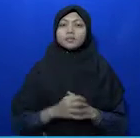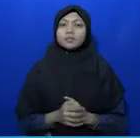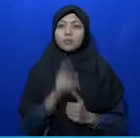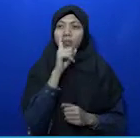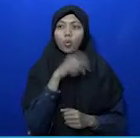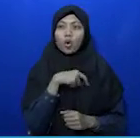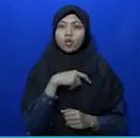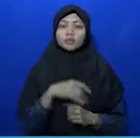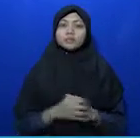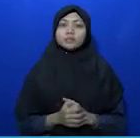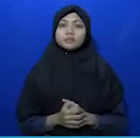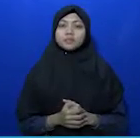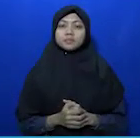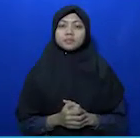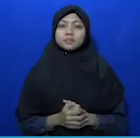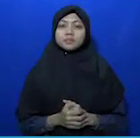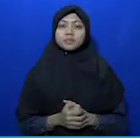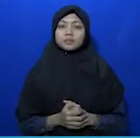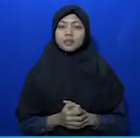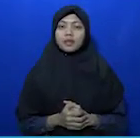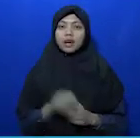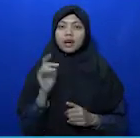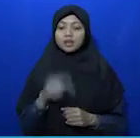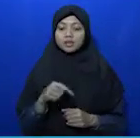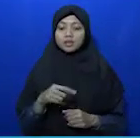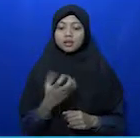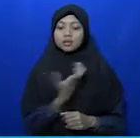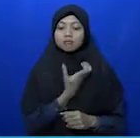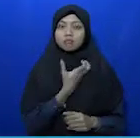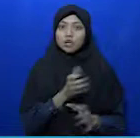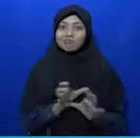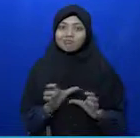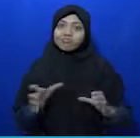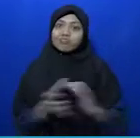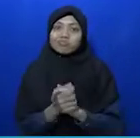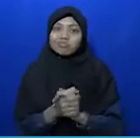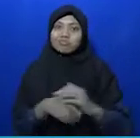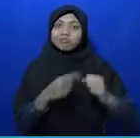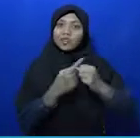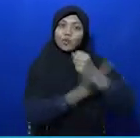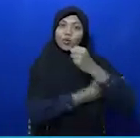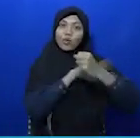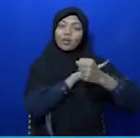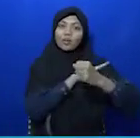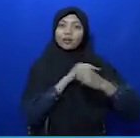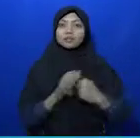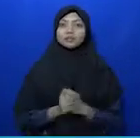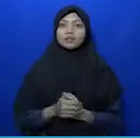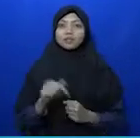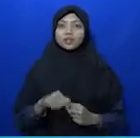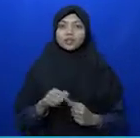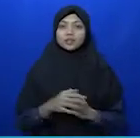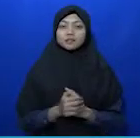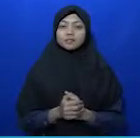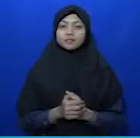tadi sangat benar sekali. Sekarang kita menyatukan energi kita bagaimana HOA ini bisa